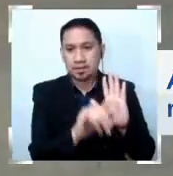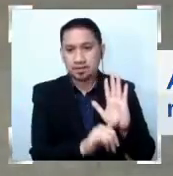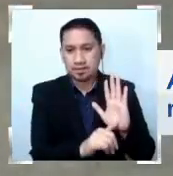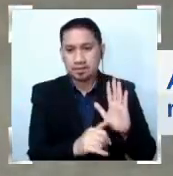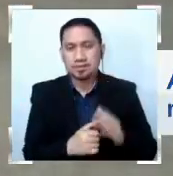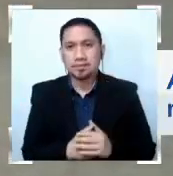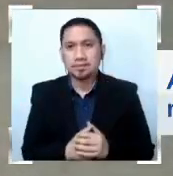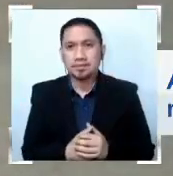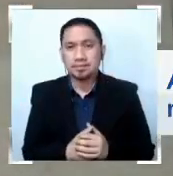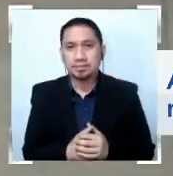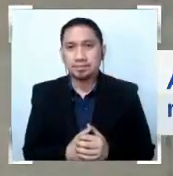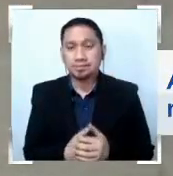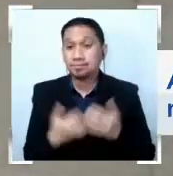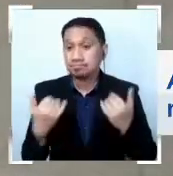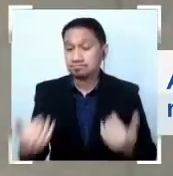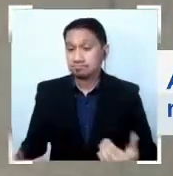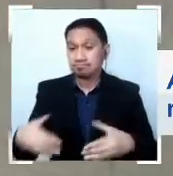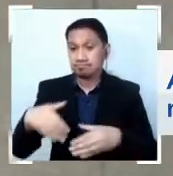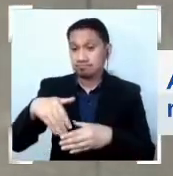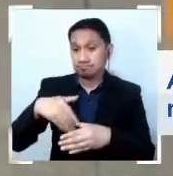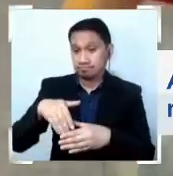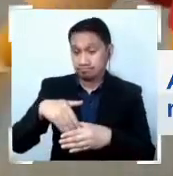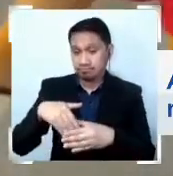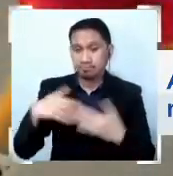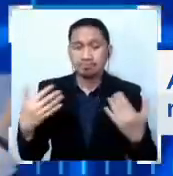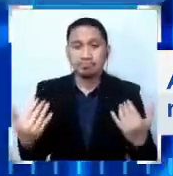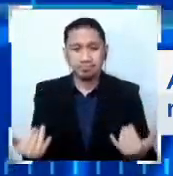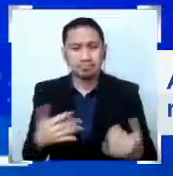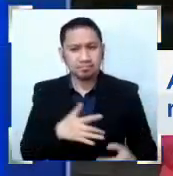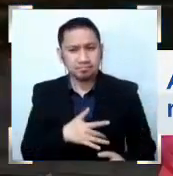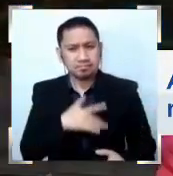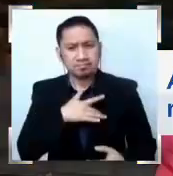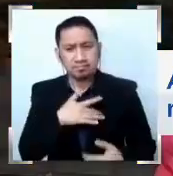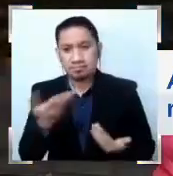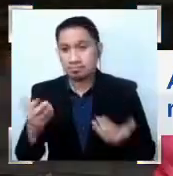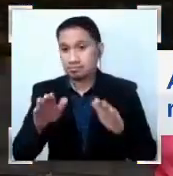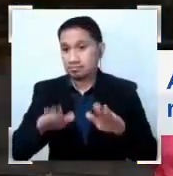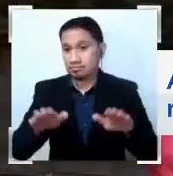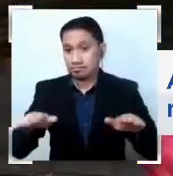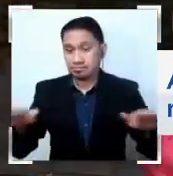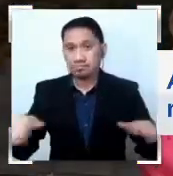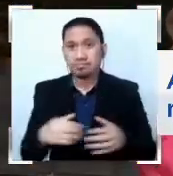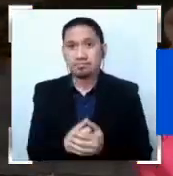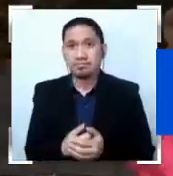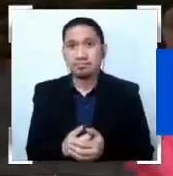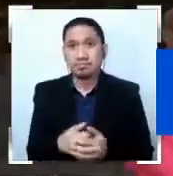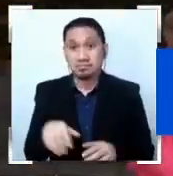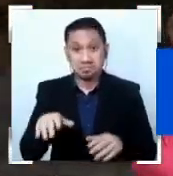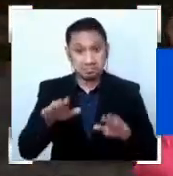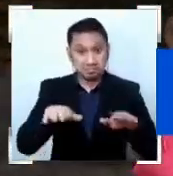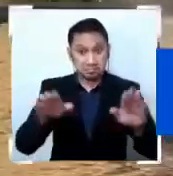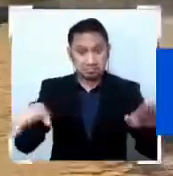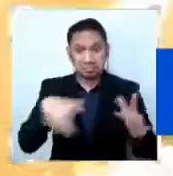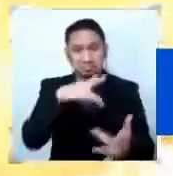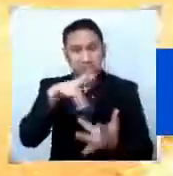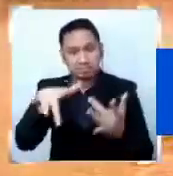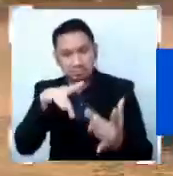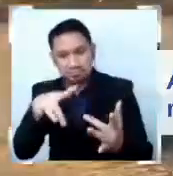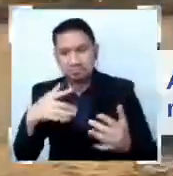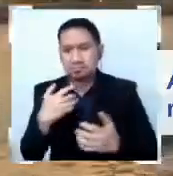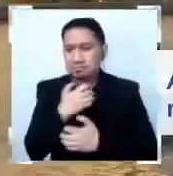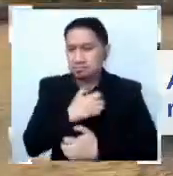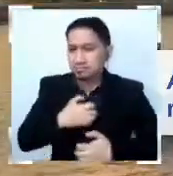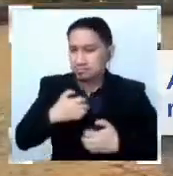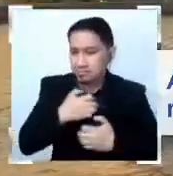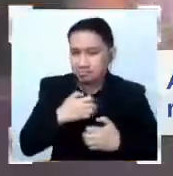Ang pagluwag ng COVID restrictions, ramdam pati ng mga bata. Nakakaagala na po sila, nai-enjoy na po nila yung mga ganitong tanawin.